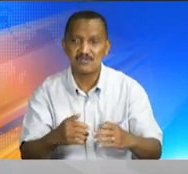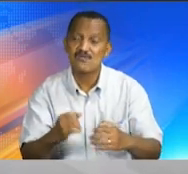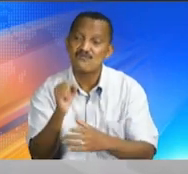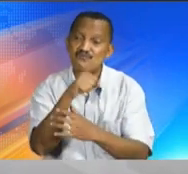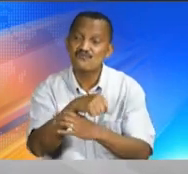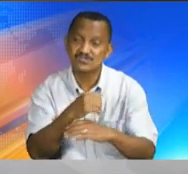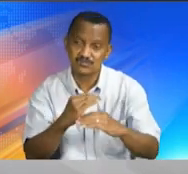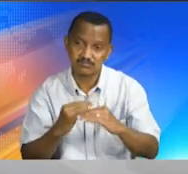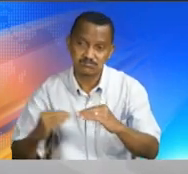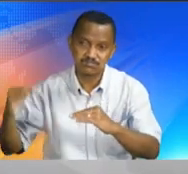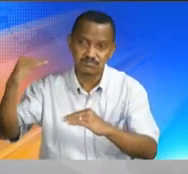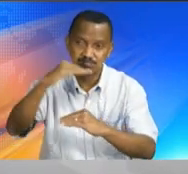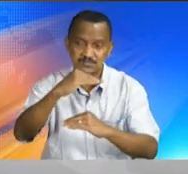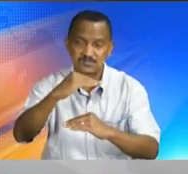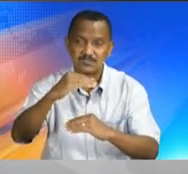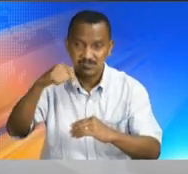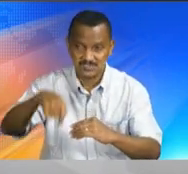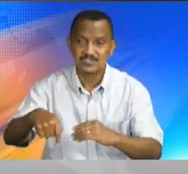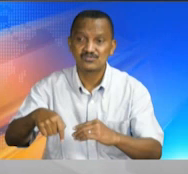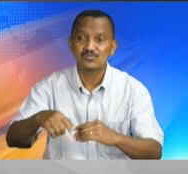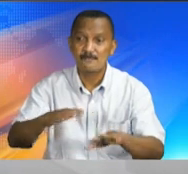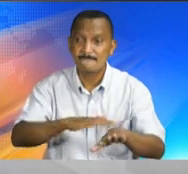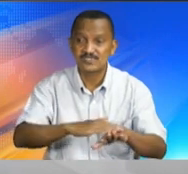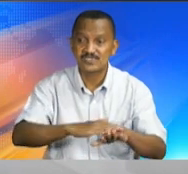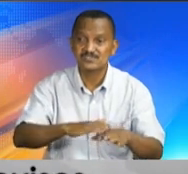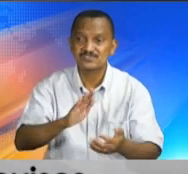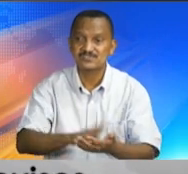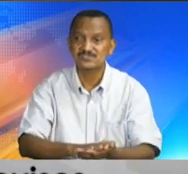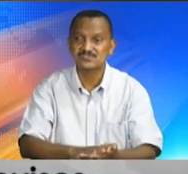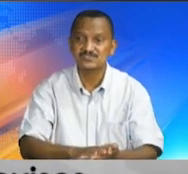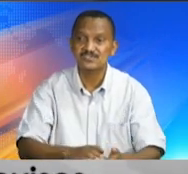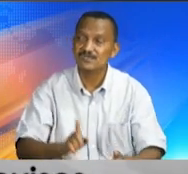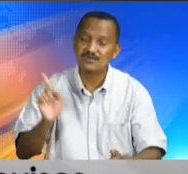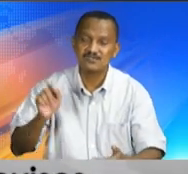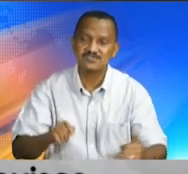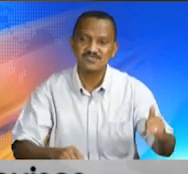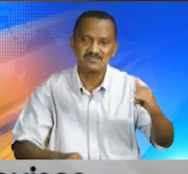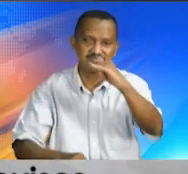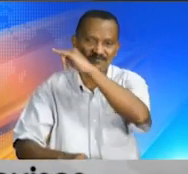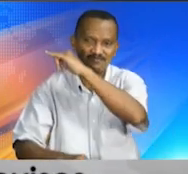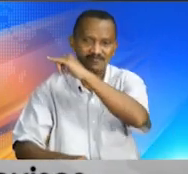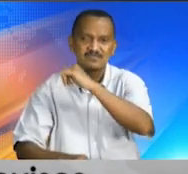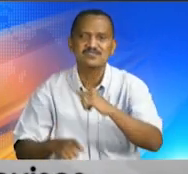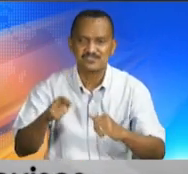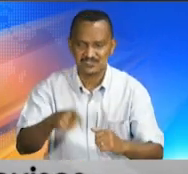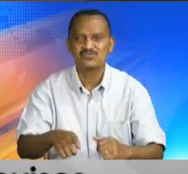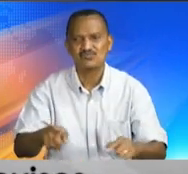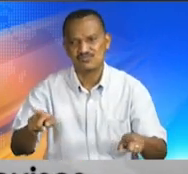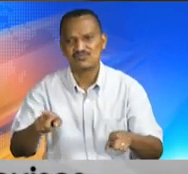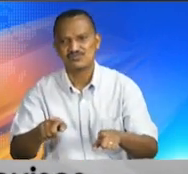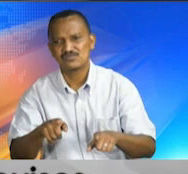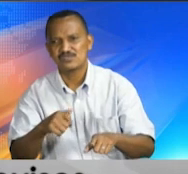na eto amin'ny tsena anatiny io a na indrindraindrindra amin'ny tsena ny ivelany ary indrindraindrindra ihany koa